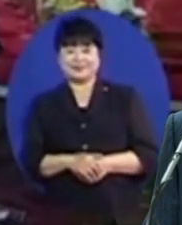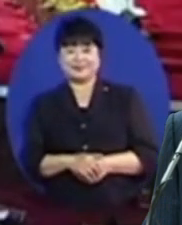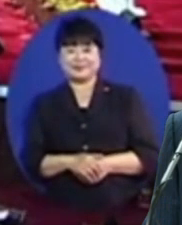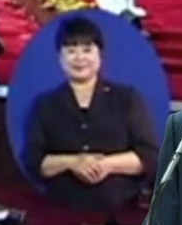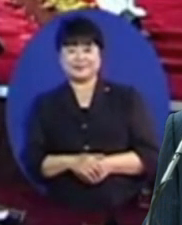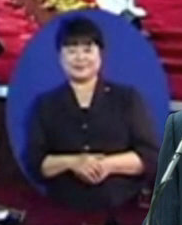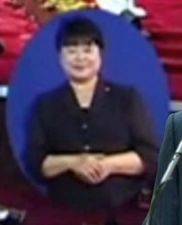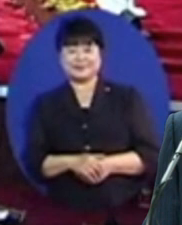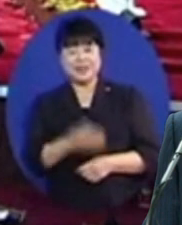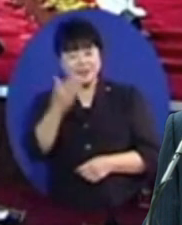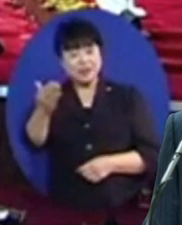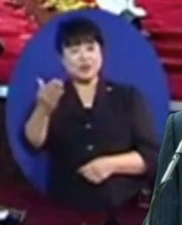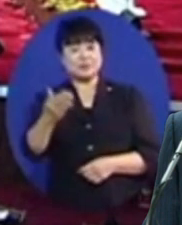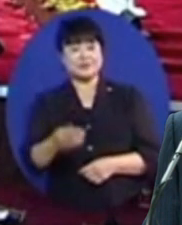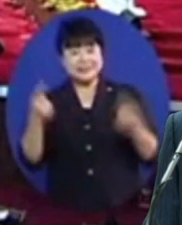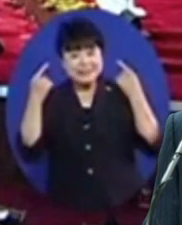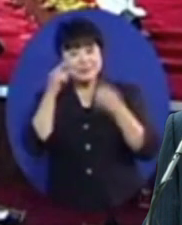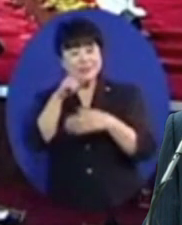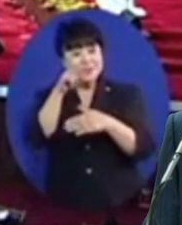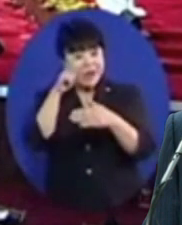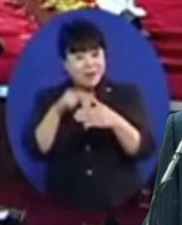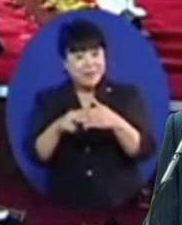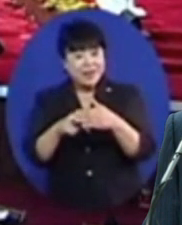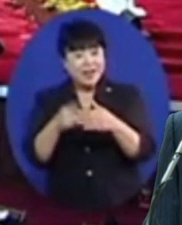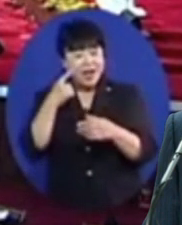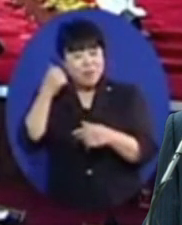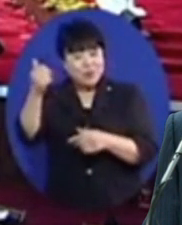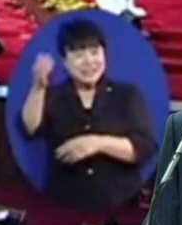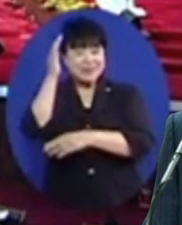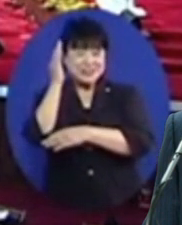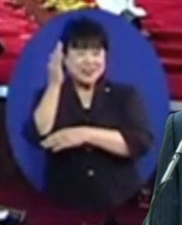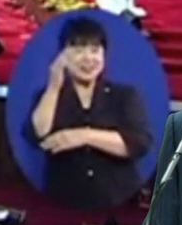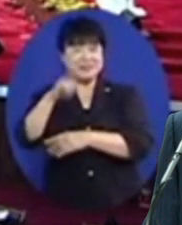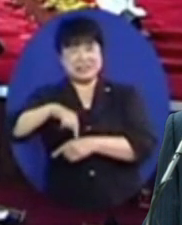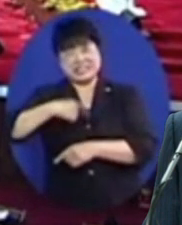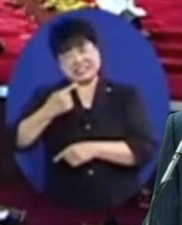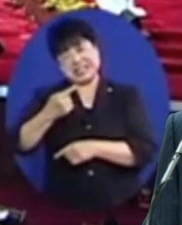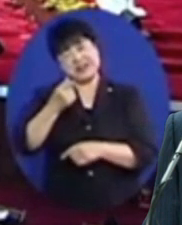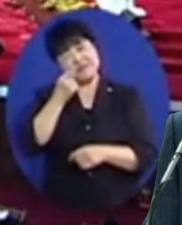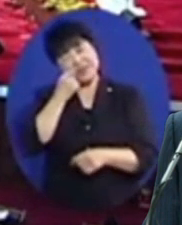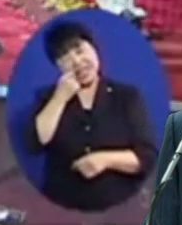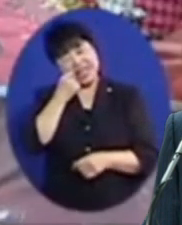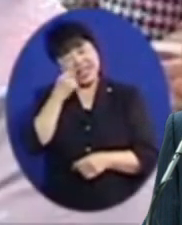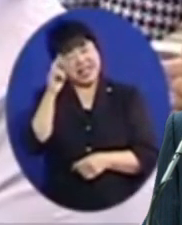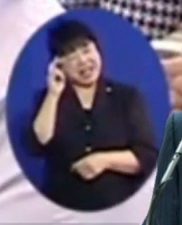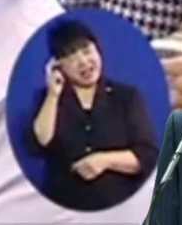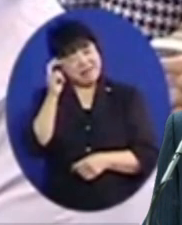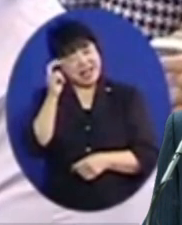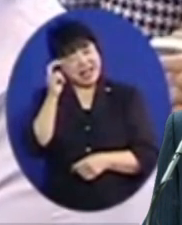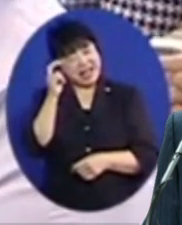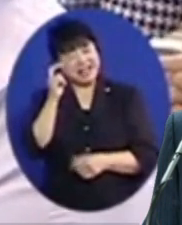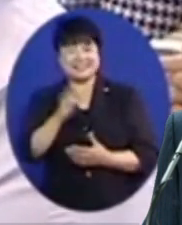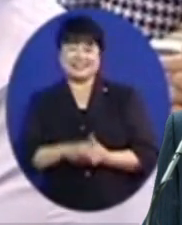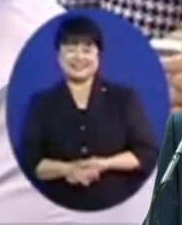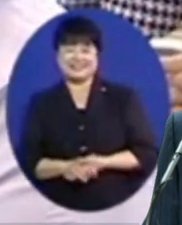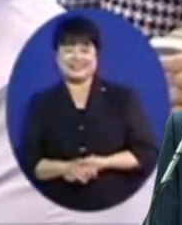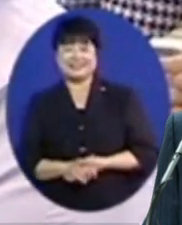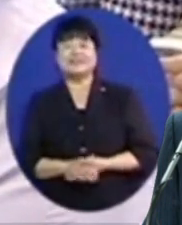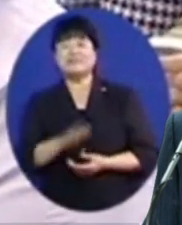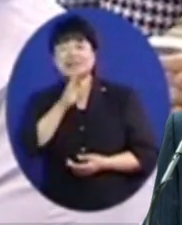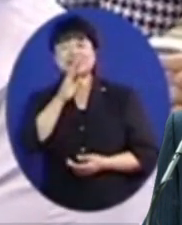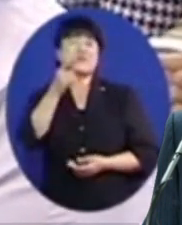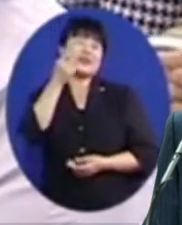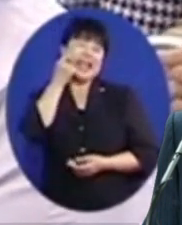여러분 들으면서 마음속에 목사가 저렇게 설교하면서 자기는 그렇게 하냐 그런 질문이 있을 것입니다. 나도 못해요.